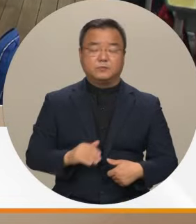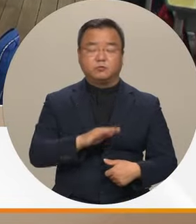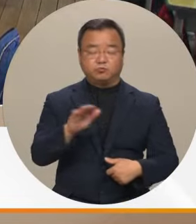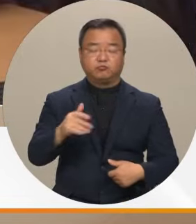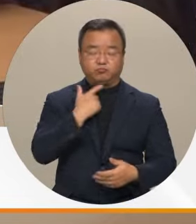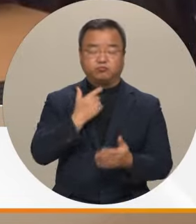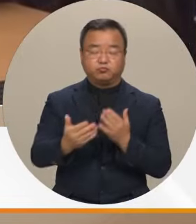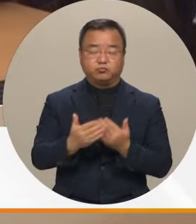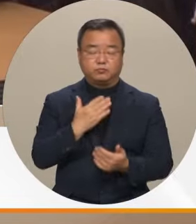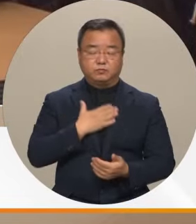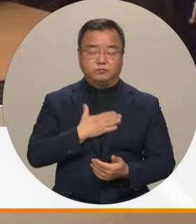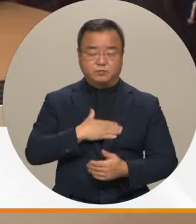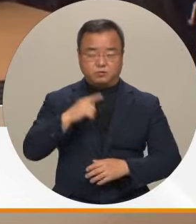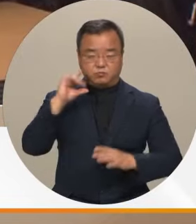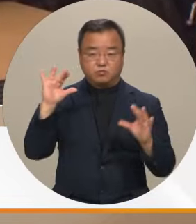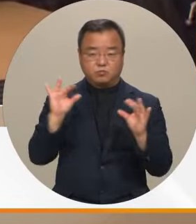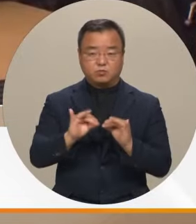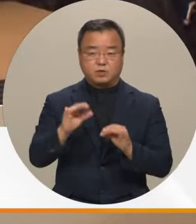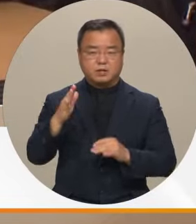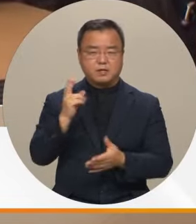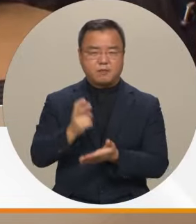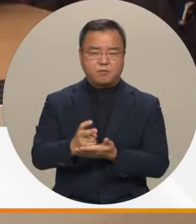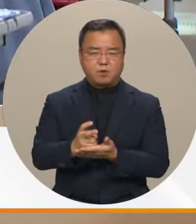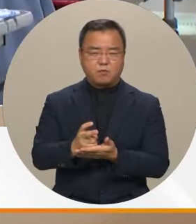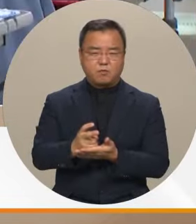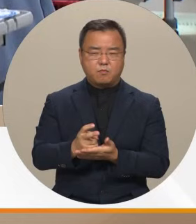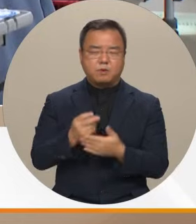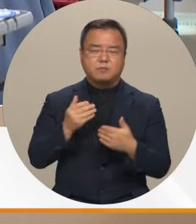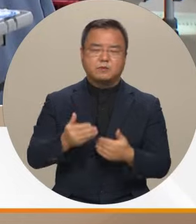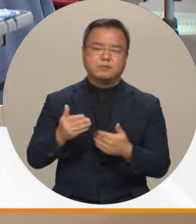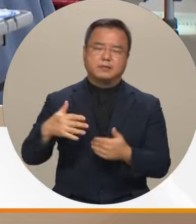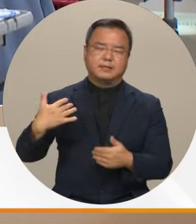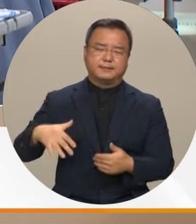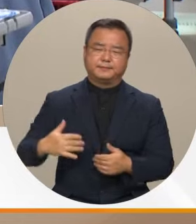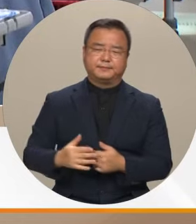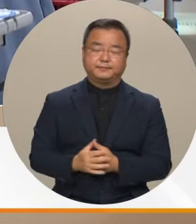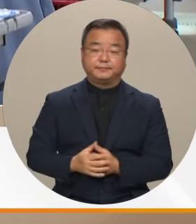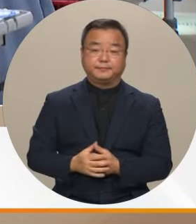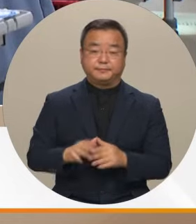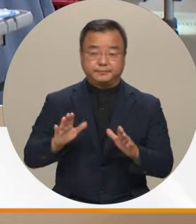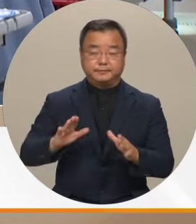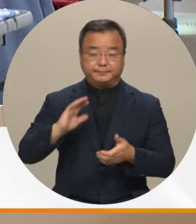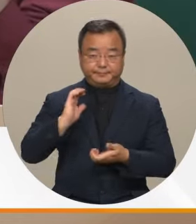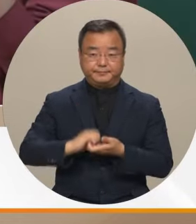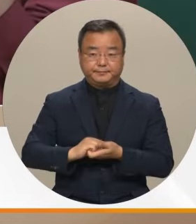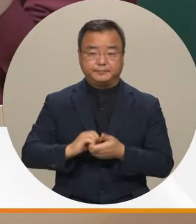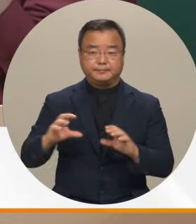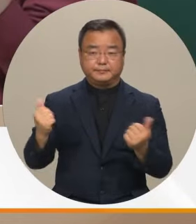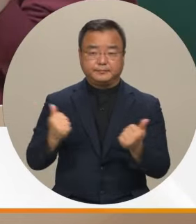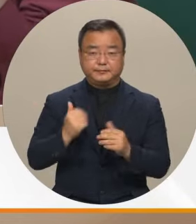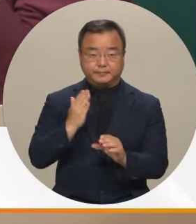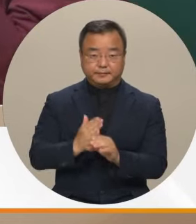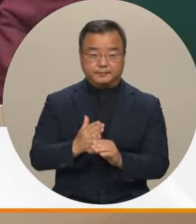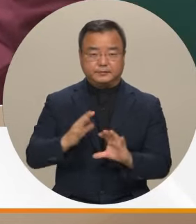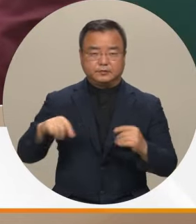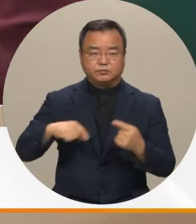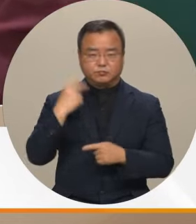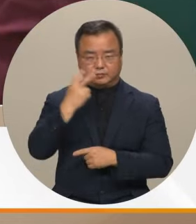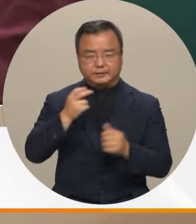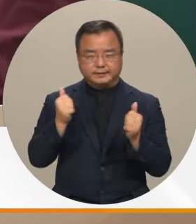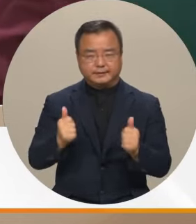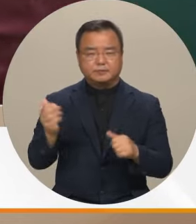우리 모두의 공감 되었는데 아직 법과 제도로 이루어지는 건 미비합니다 그래서 이번 정기국회 때 국정 감사를